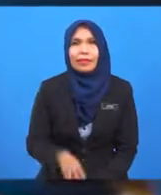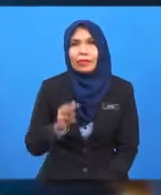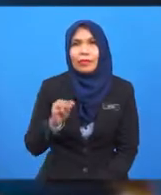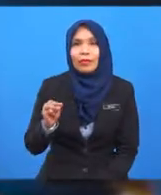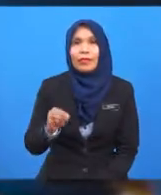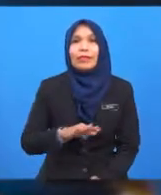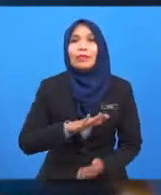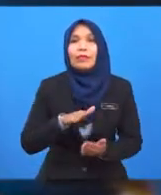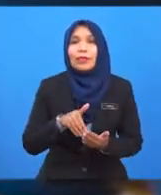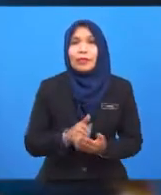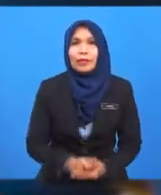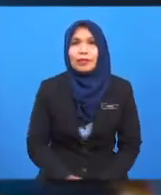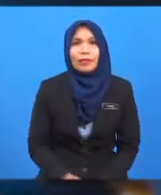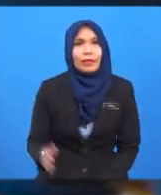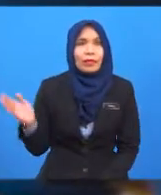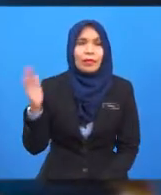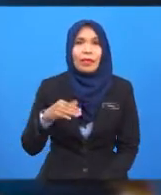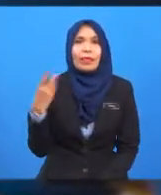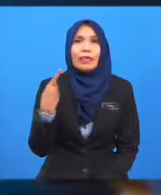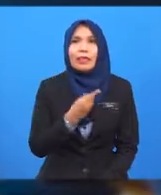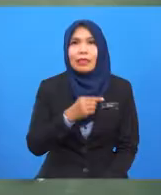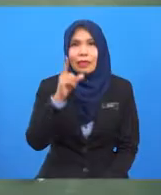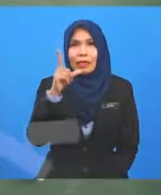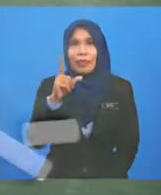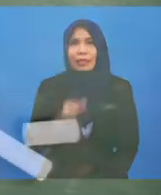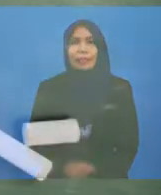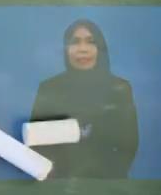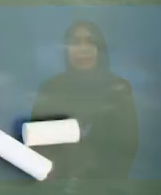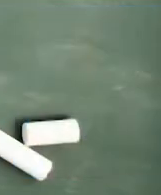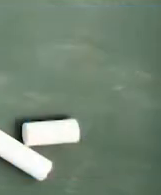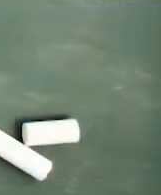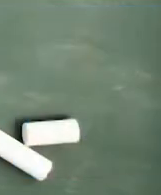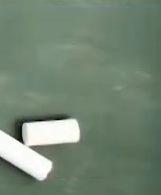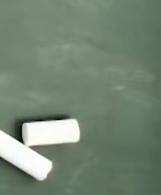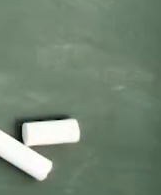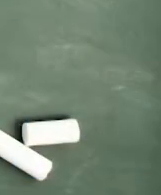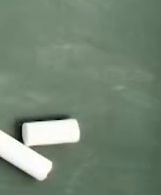Murid-murid sekalian, mari kita lihat paparan video ini.